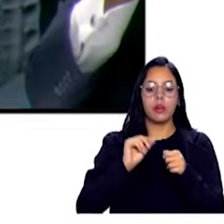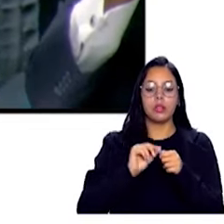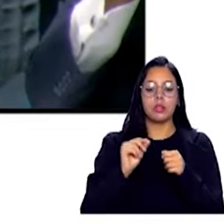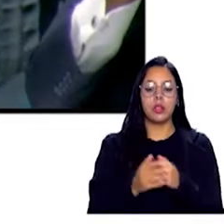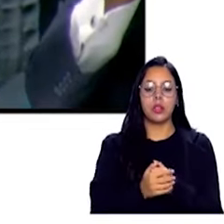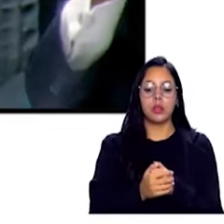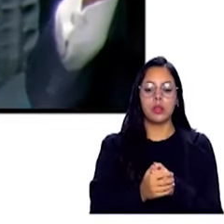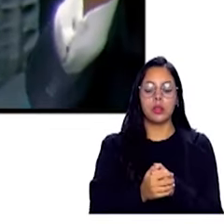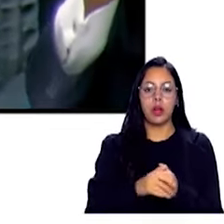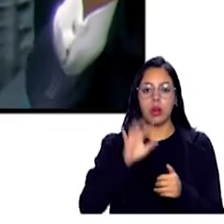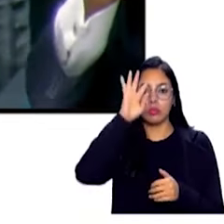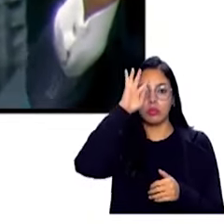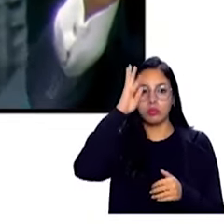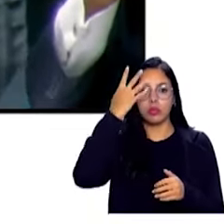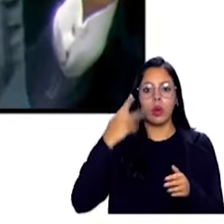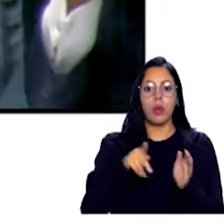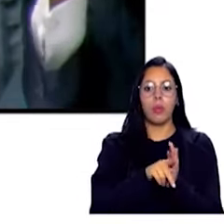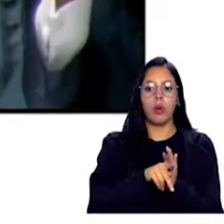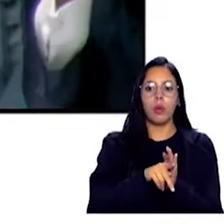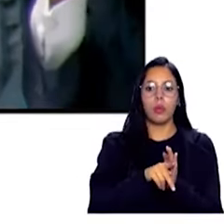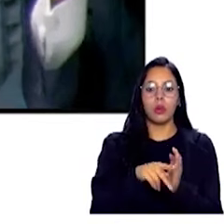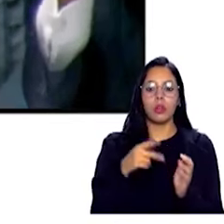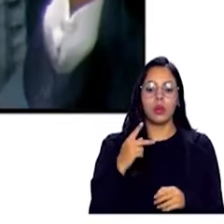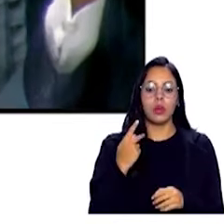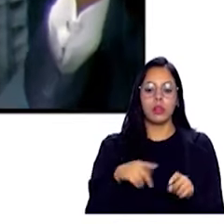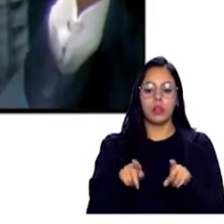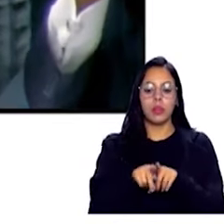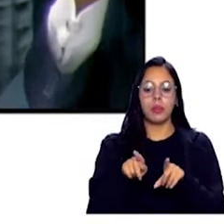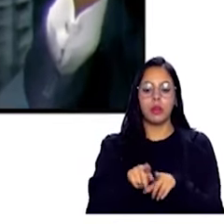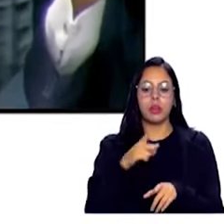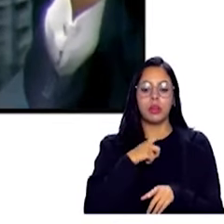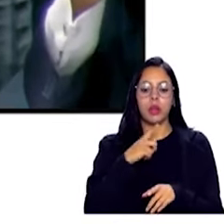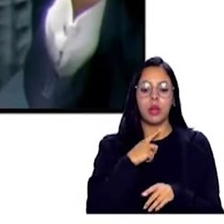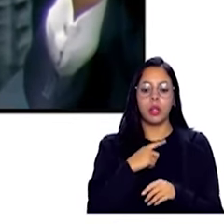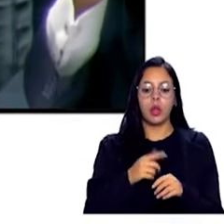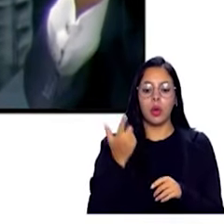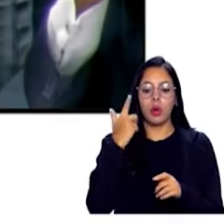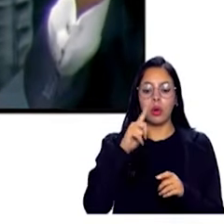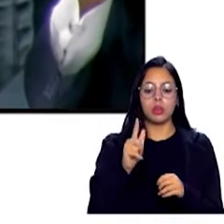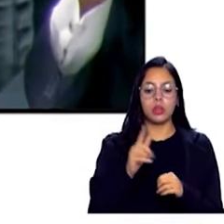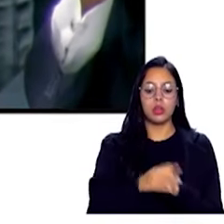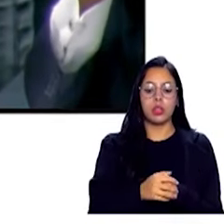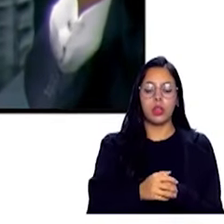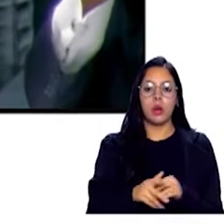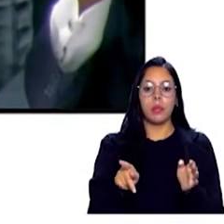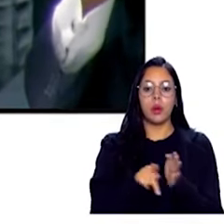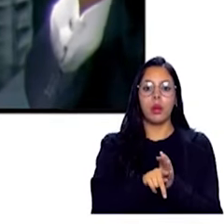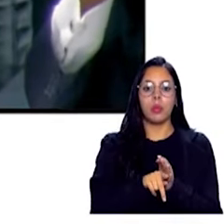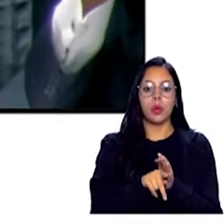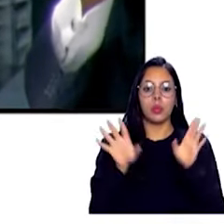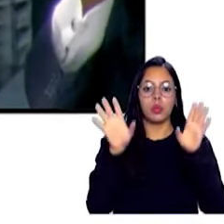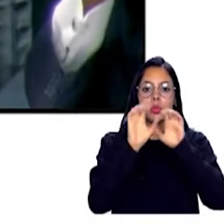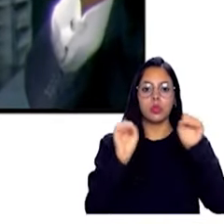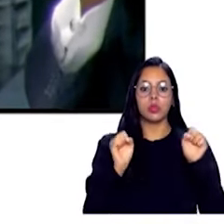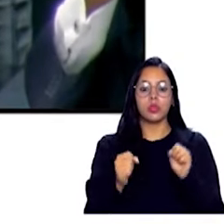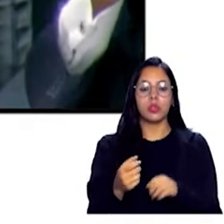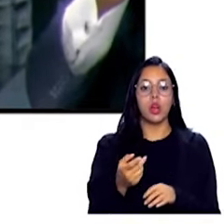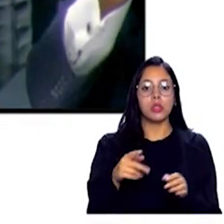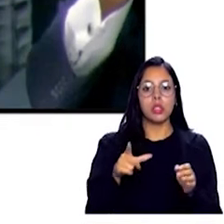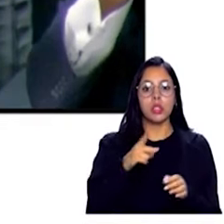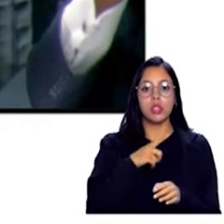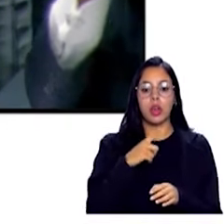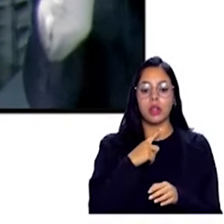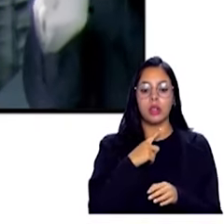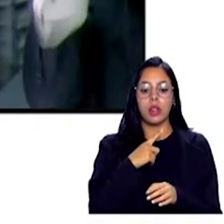un mot sur les missions de la cour de cassation elles sont connu ET je vais donc